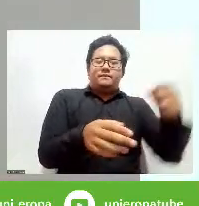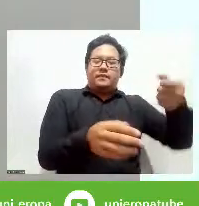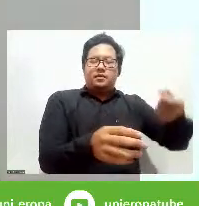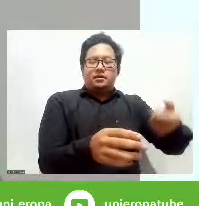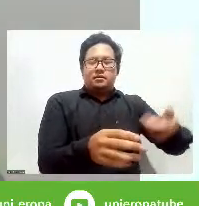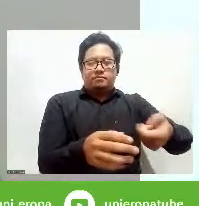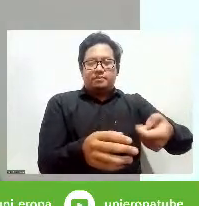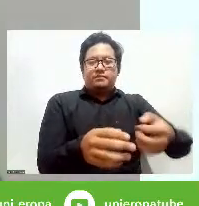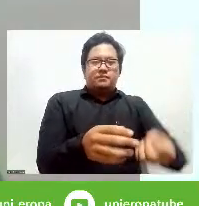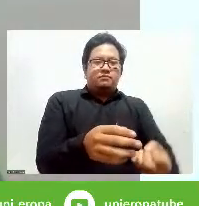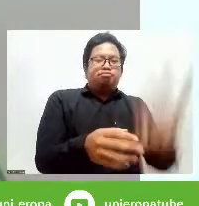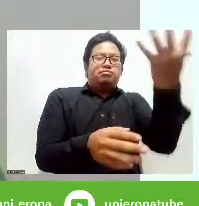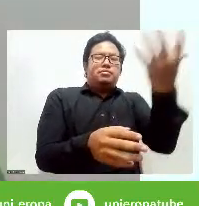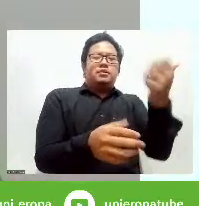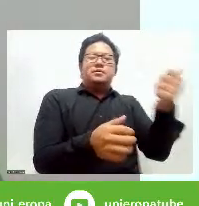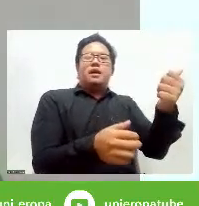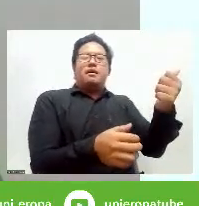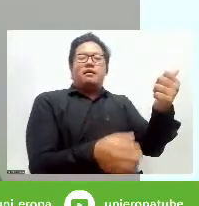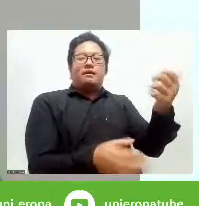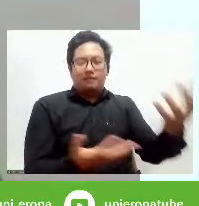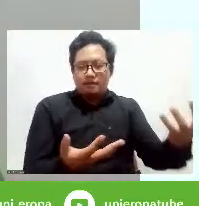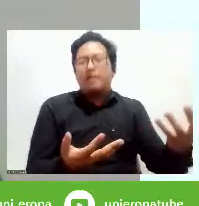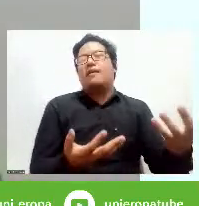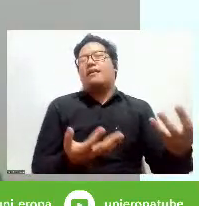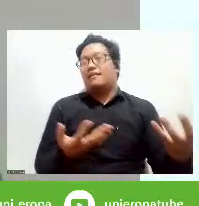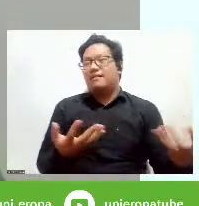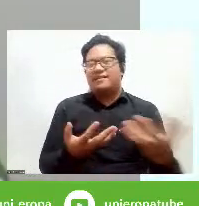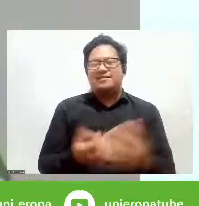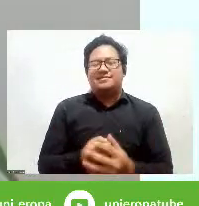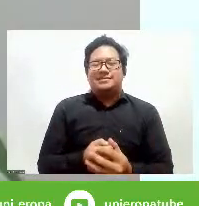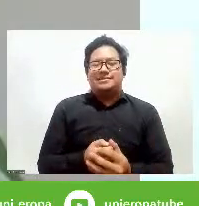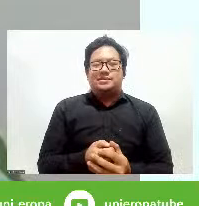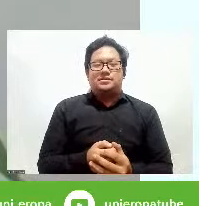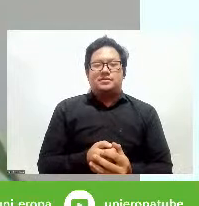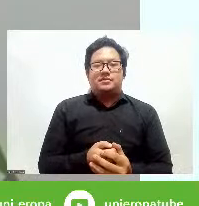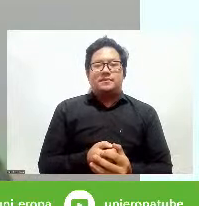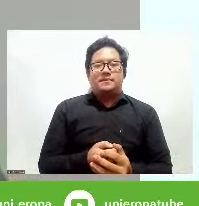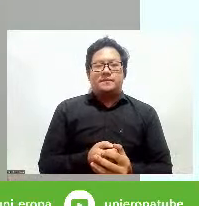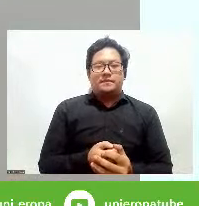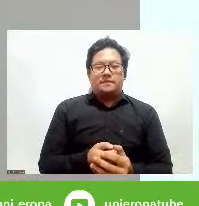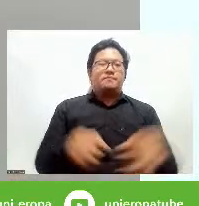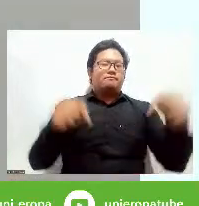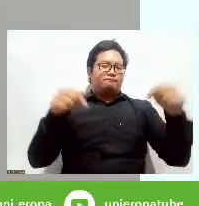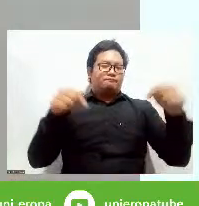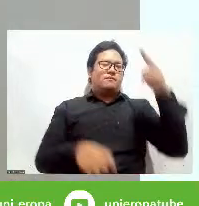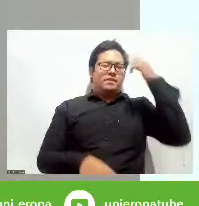istilah hadirnya pemerintah untuk mengatasi permasalahan